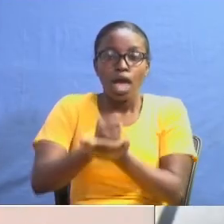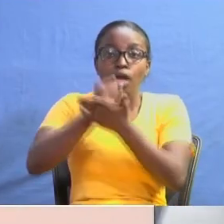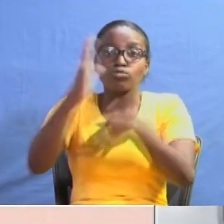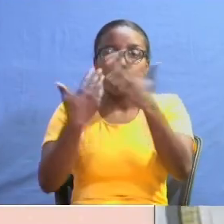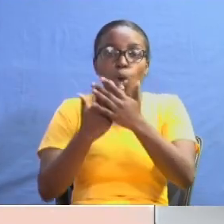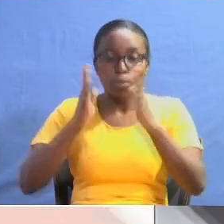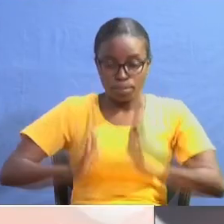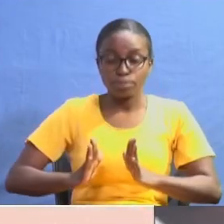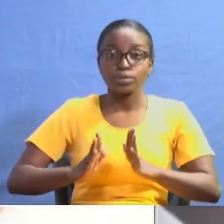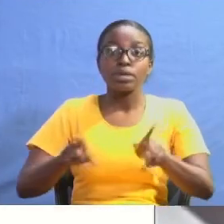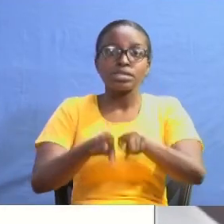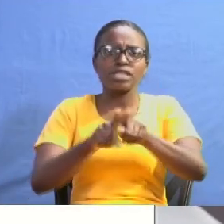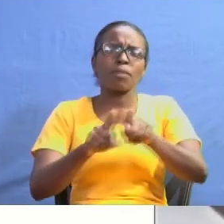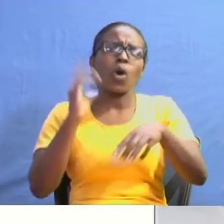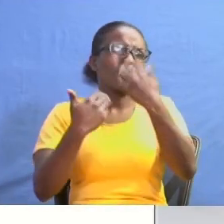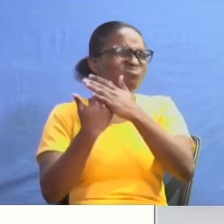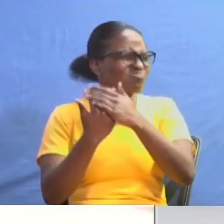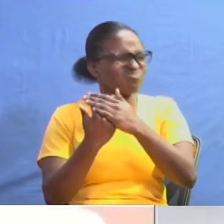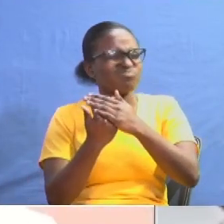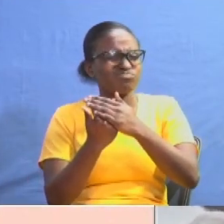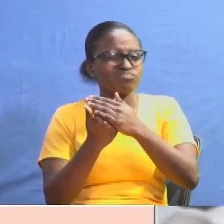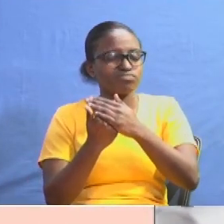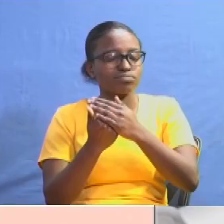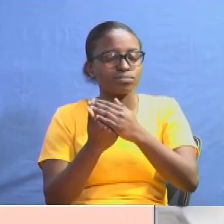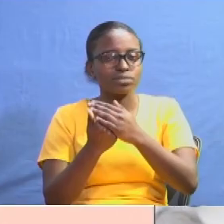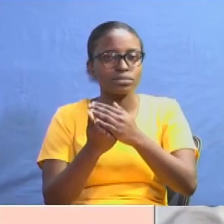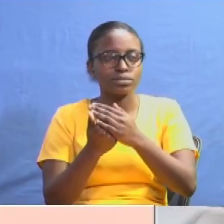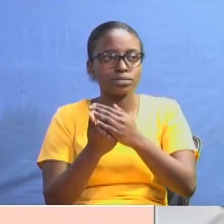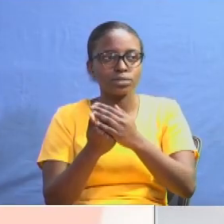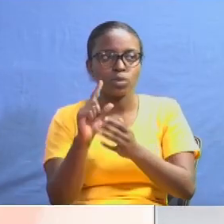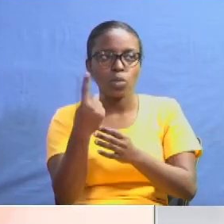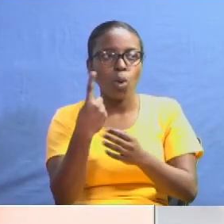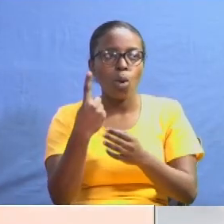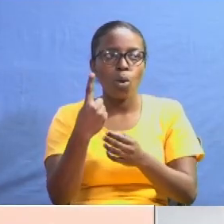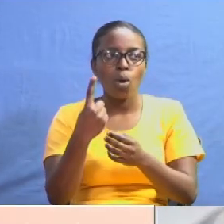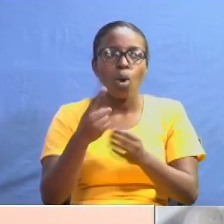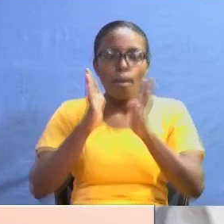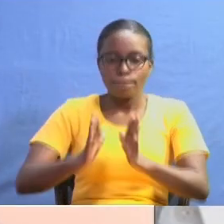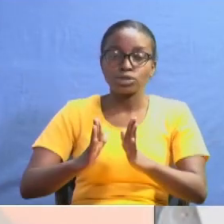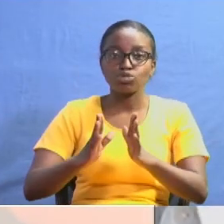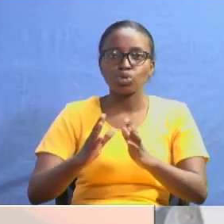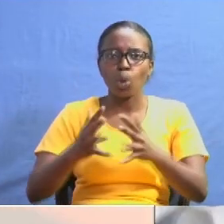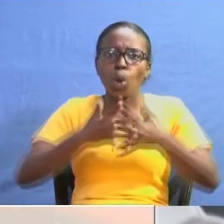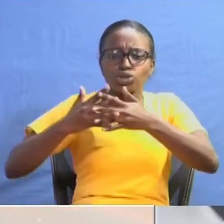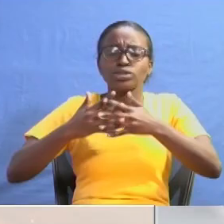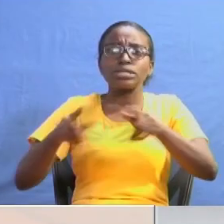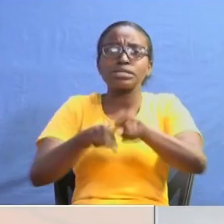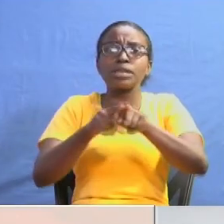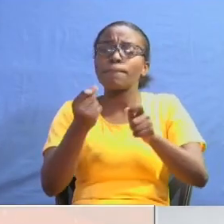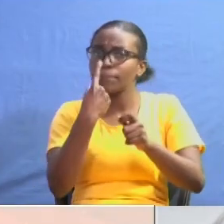person, but now take a scenario of a more needy person taking an engineering course or a medicine